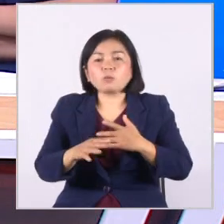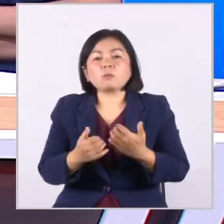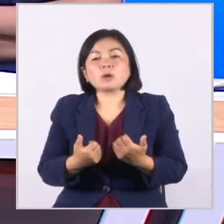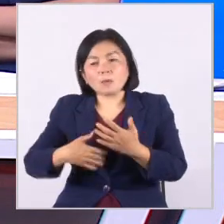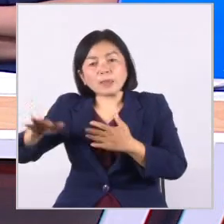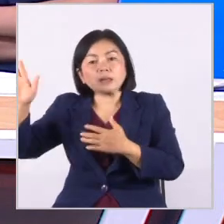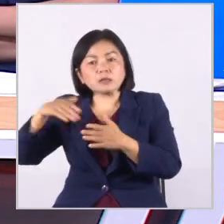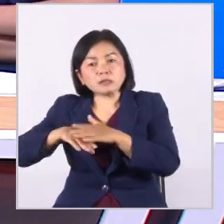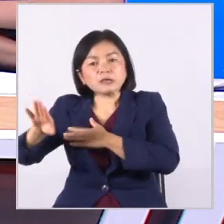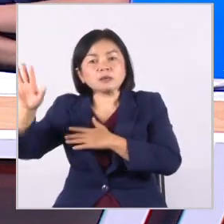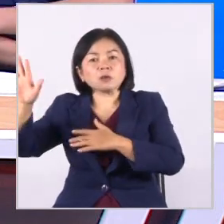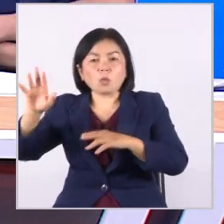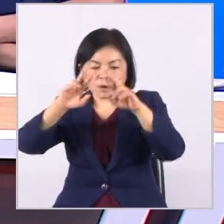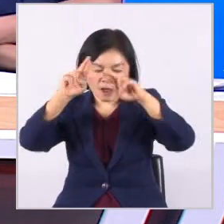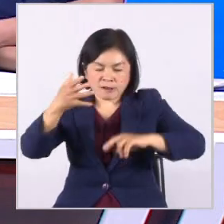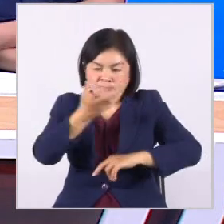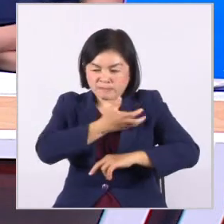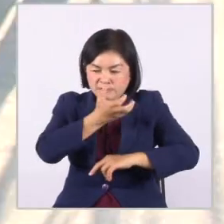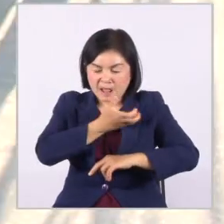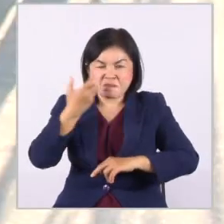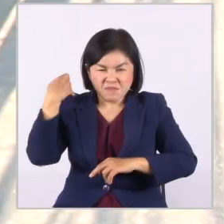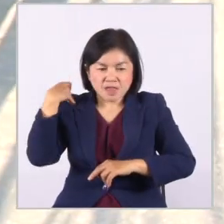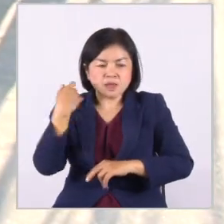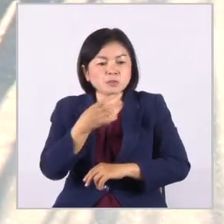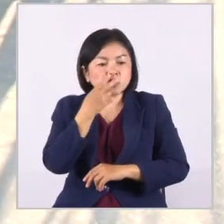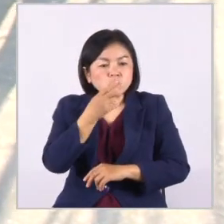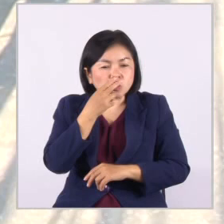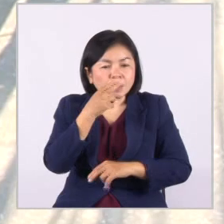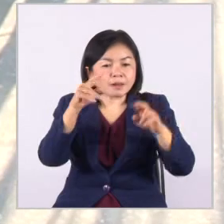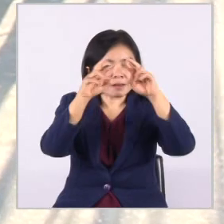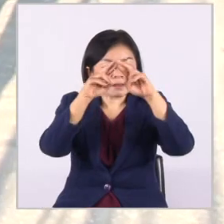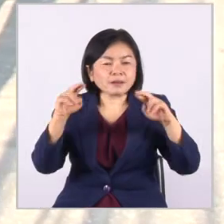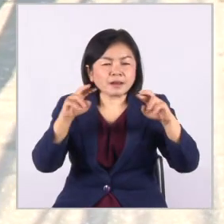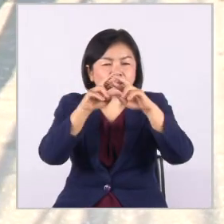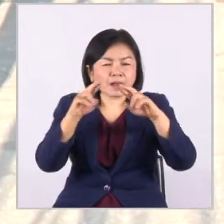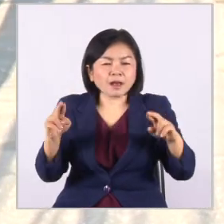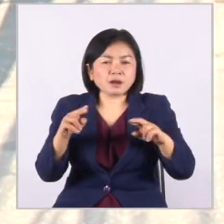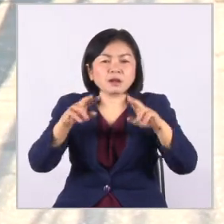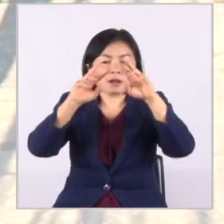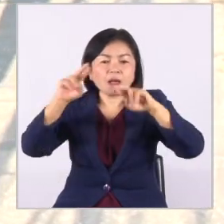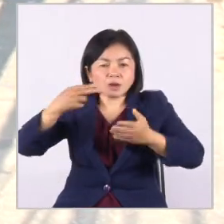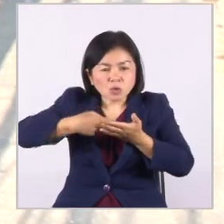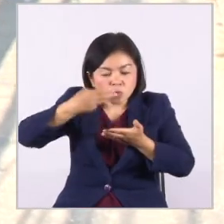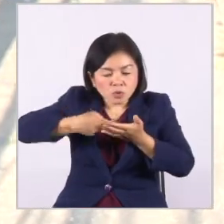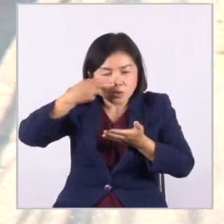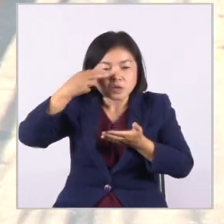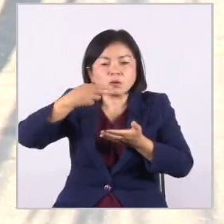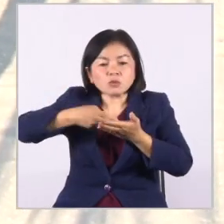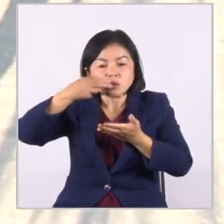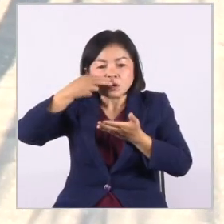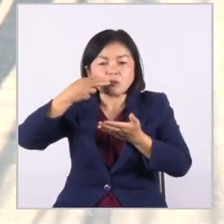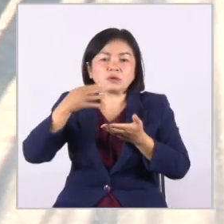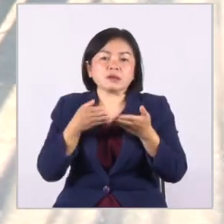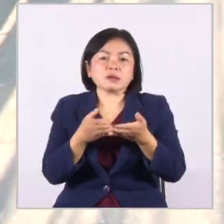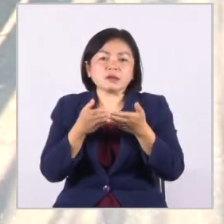จ้าของร้านนี่แค้นมากเลยดูนะนี่ที่เกิดเหตุเป็นร้านก๋วยเตี๋ยวชื่อก๋วยเตี๋ยวเรือยกล้อก็แสด